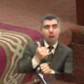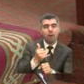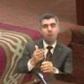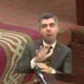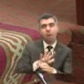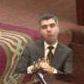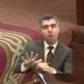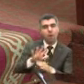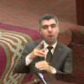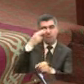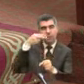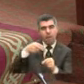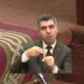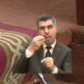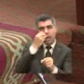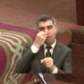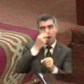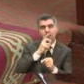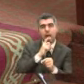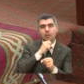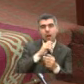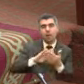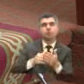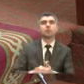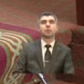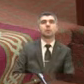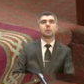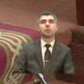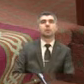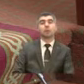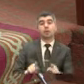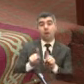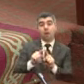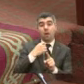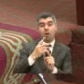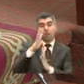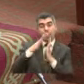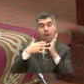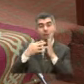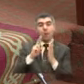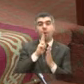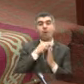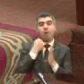عموما. كما تعلمون أن هناك محور خاص بالبرنامج الحكومي